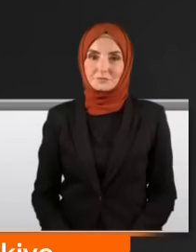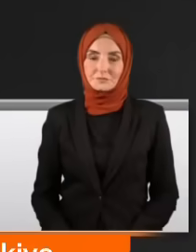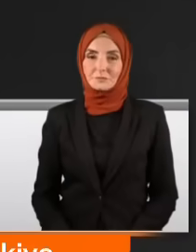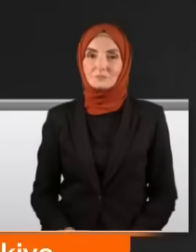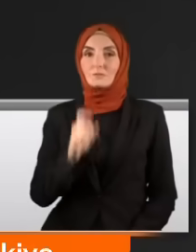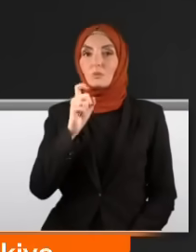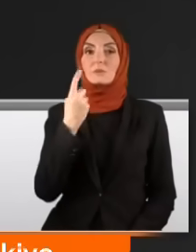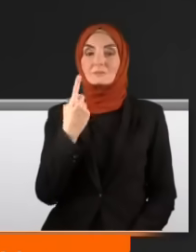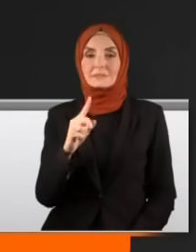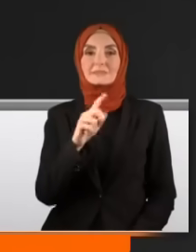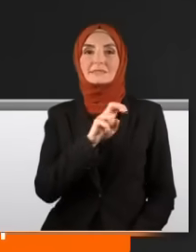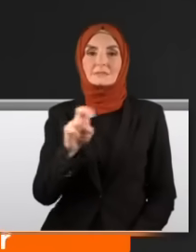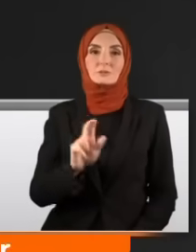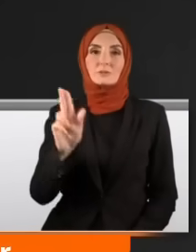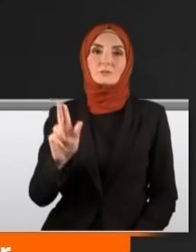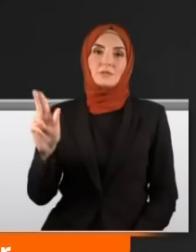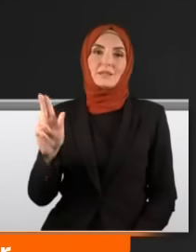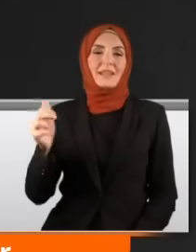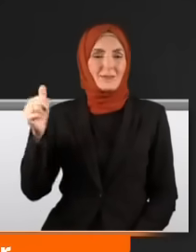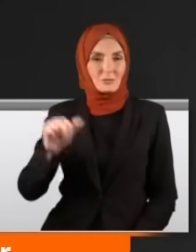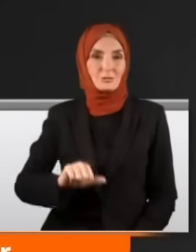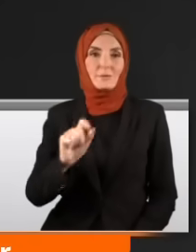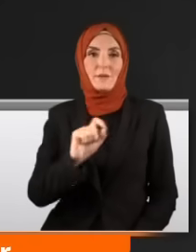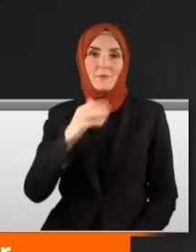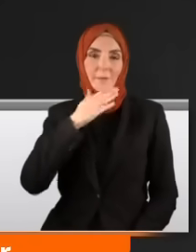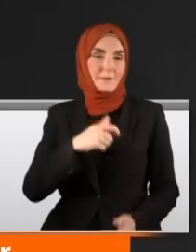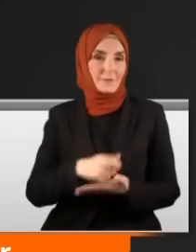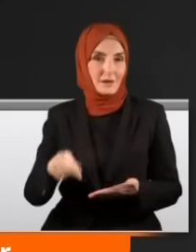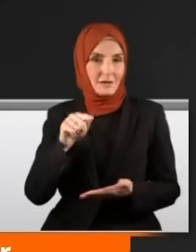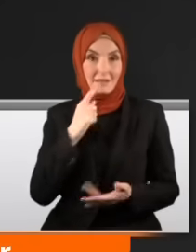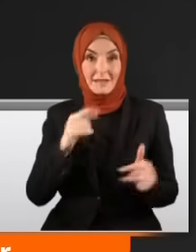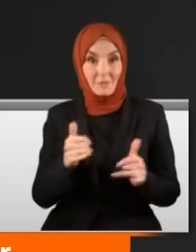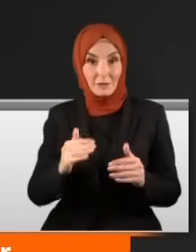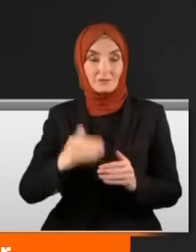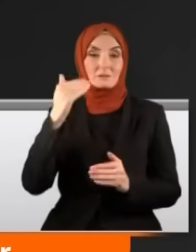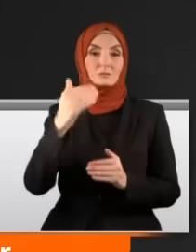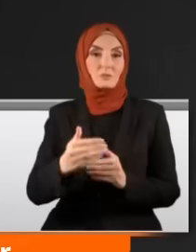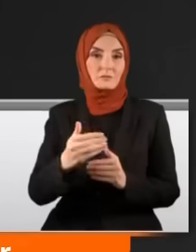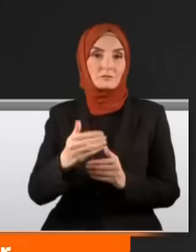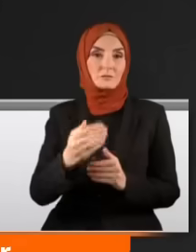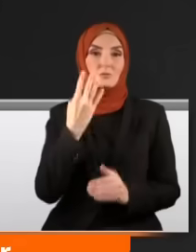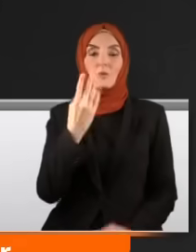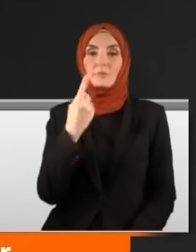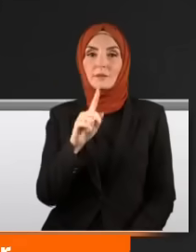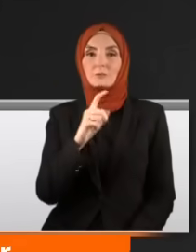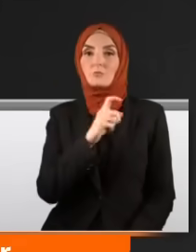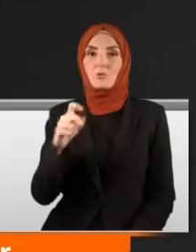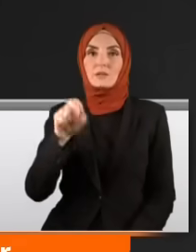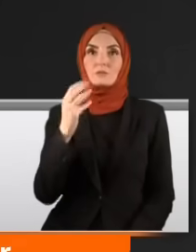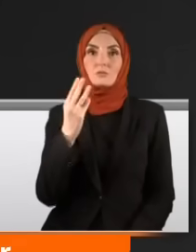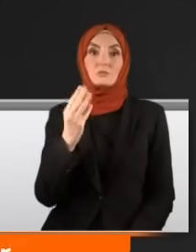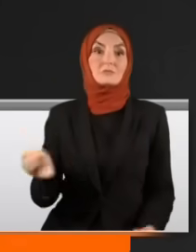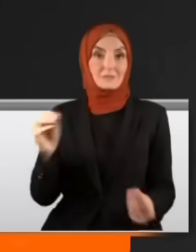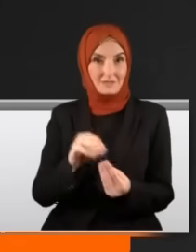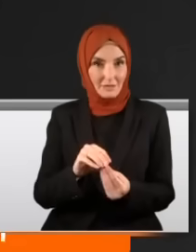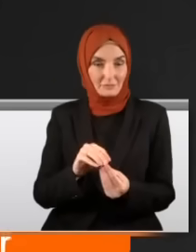9877 lira olan en düşük memur emeklisi maaşı İsa yılbaşından itibaren 4983 lira artışla